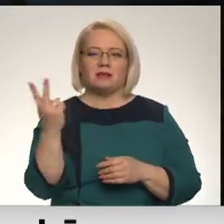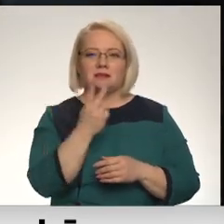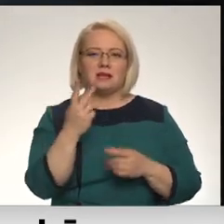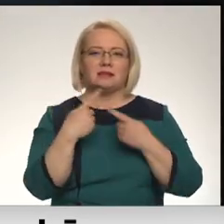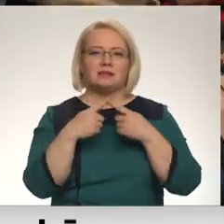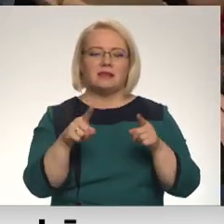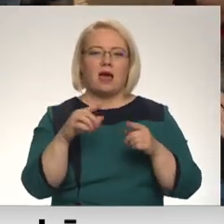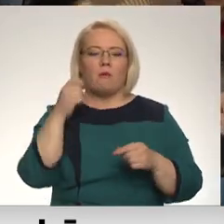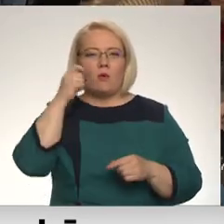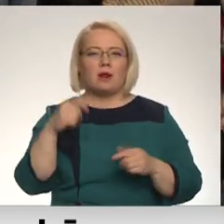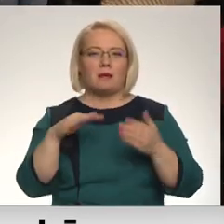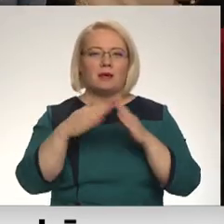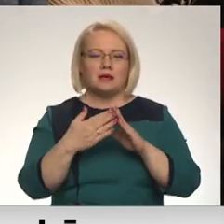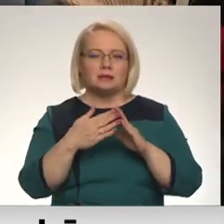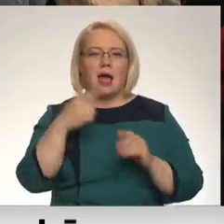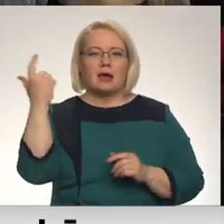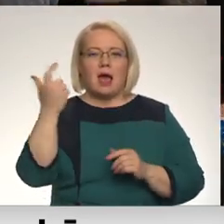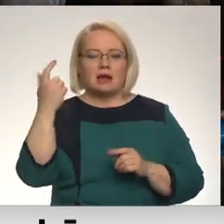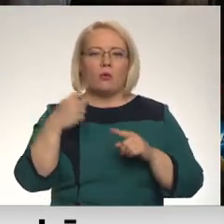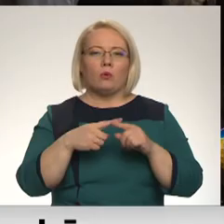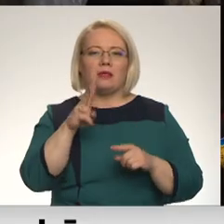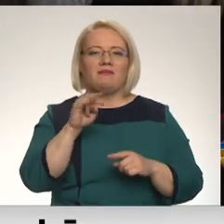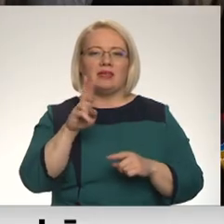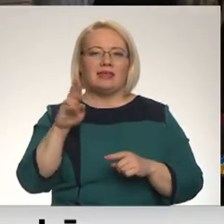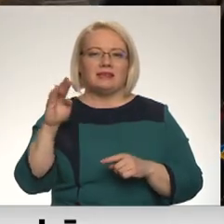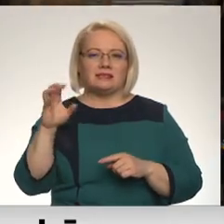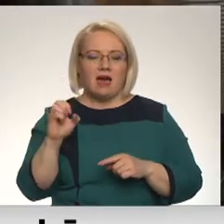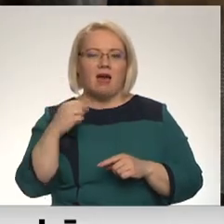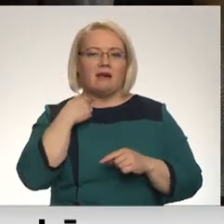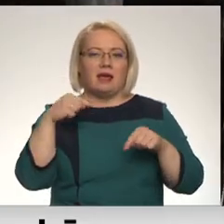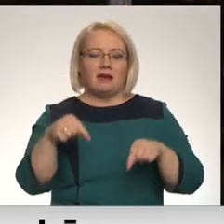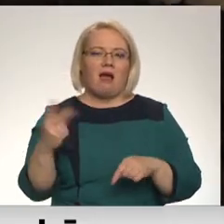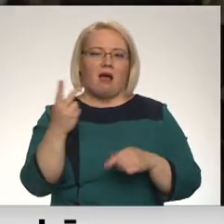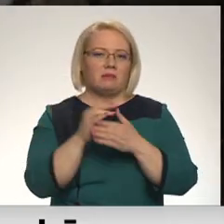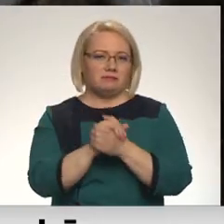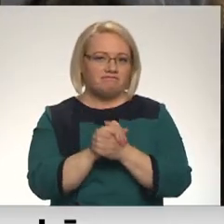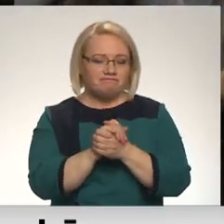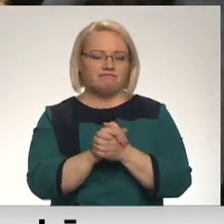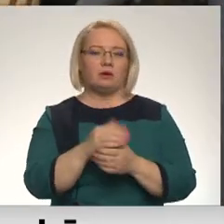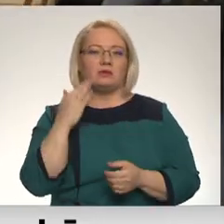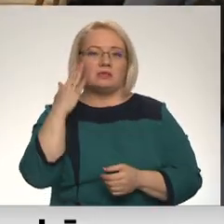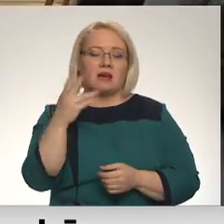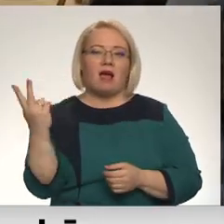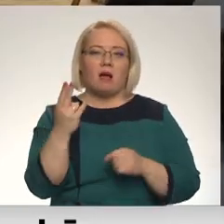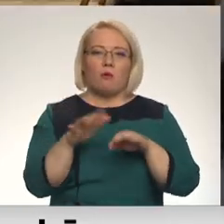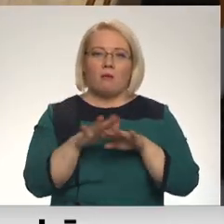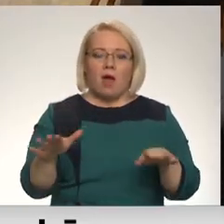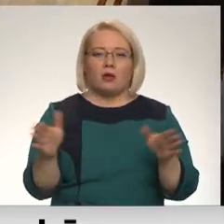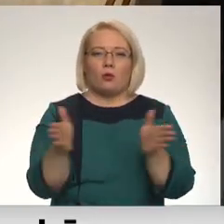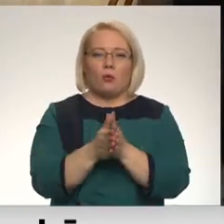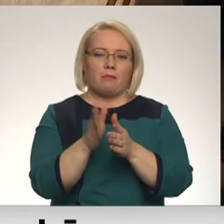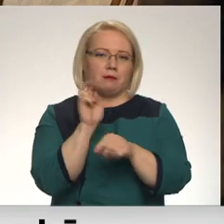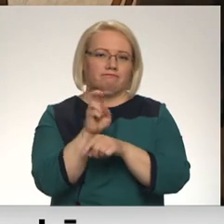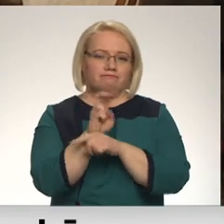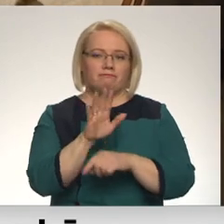dažādām Ukrainas pilsētām – Harkivas un Vinicas. Šeit Rīgā kļuvušas par draudzinēm un cer, ka abu bērni kopā varēs